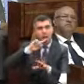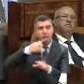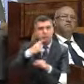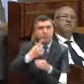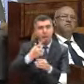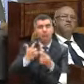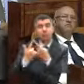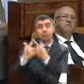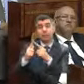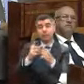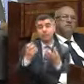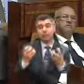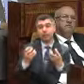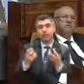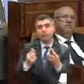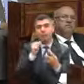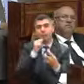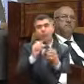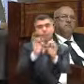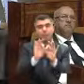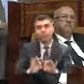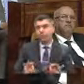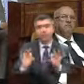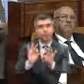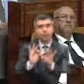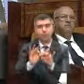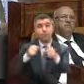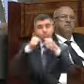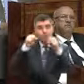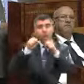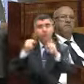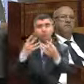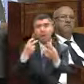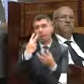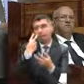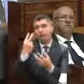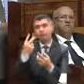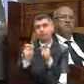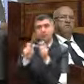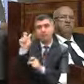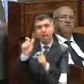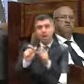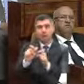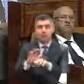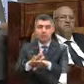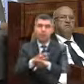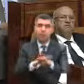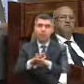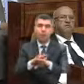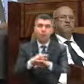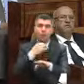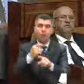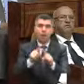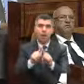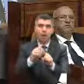كيشكل عده تظاهرات واحتجاجات. راه العالم القروي كيعاني من الماء، فكنلتمسوا منكم التدخل باش